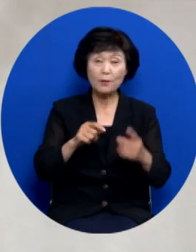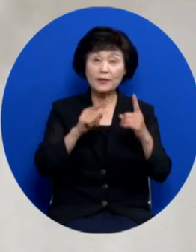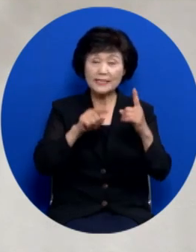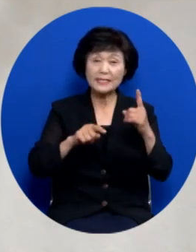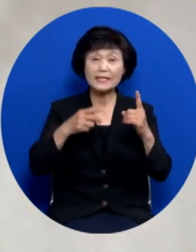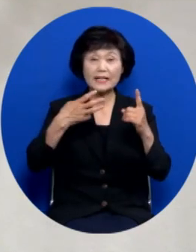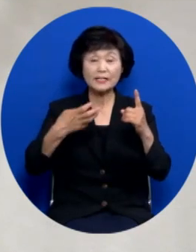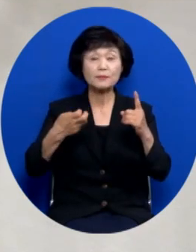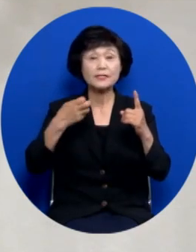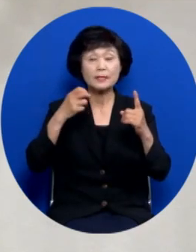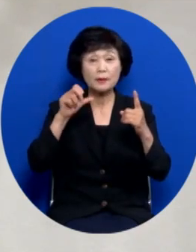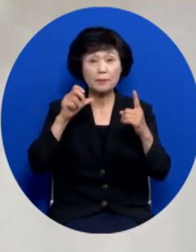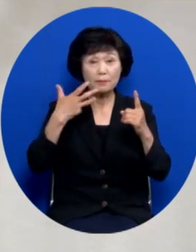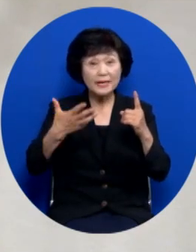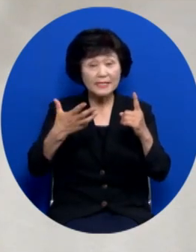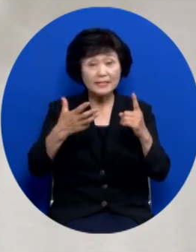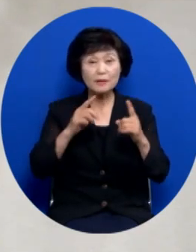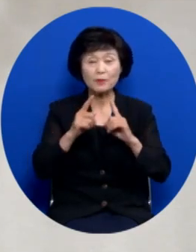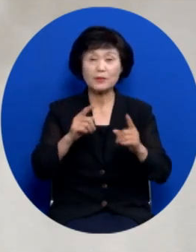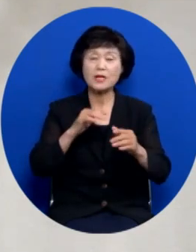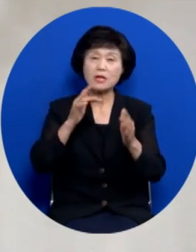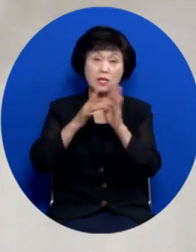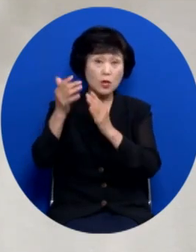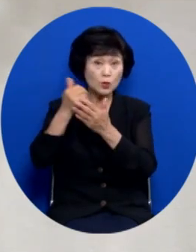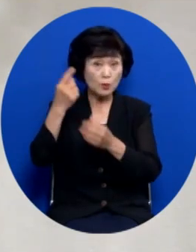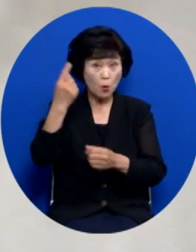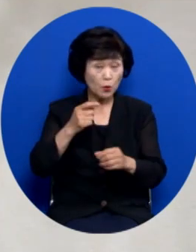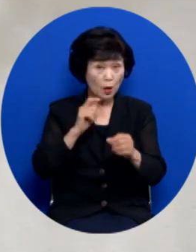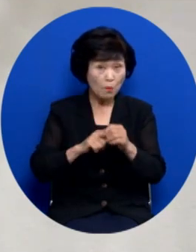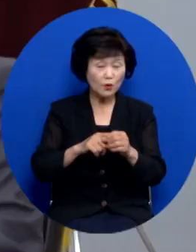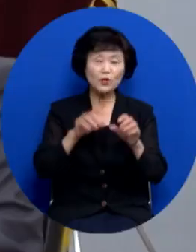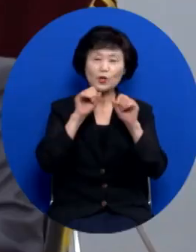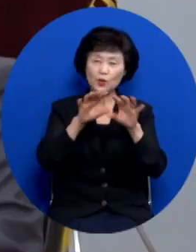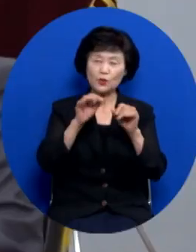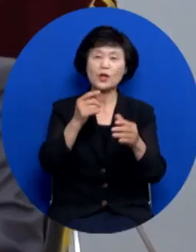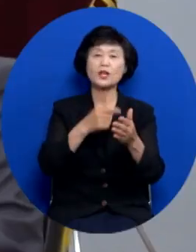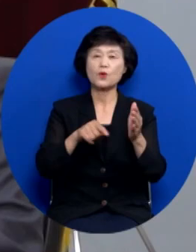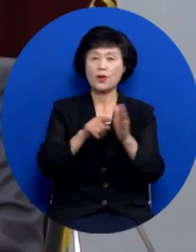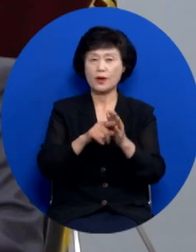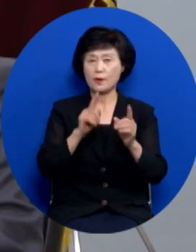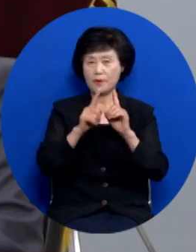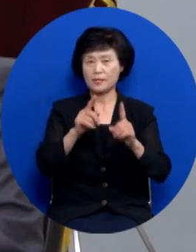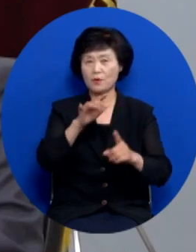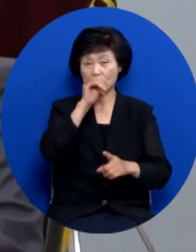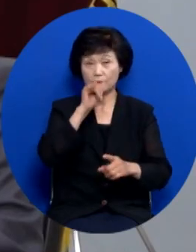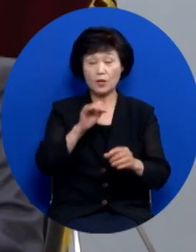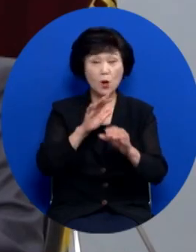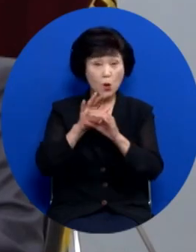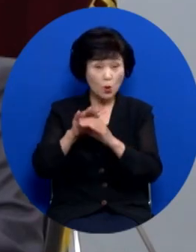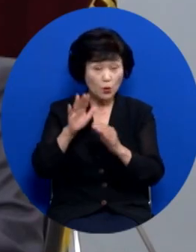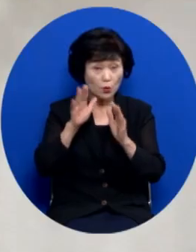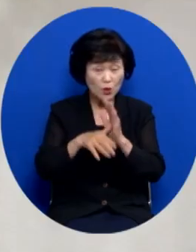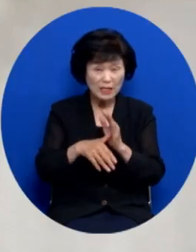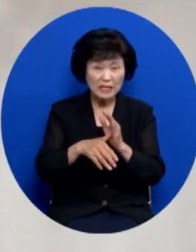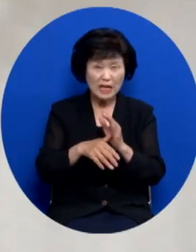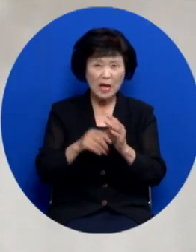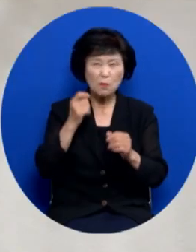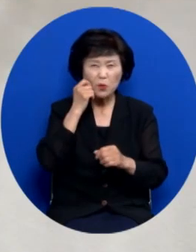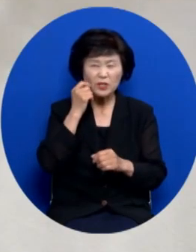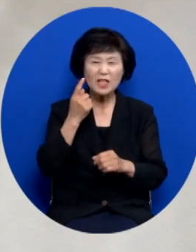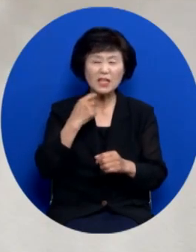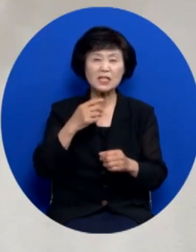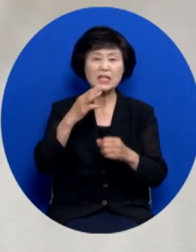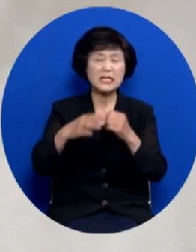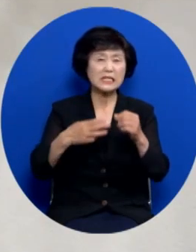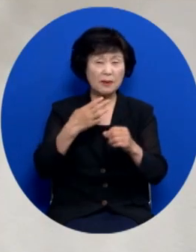38절 예수님은 전도하러 왔다고 하는 그 말씀이었거든요. 그래서 코로나에게 빼앗긴 3년, 코로나에게